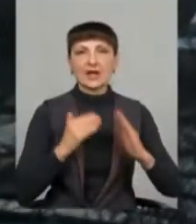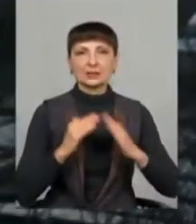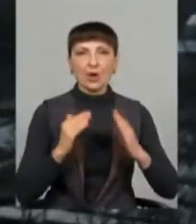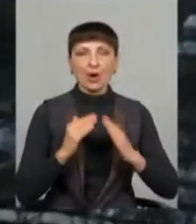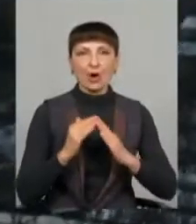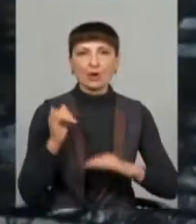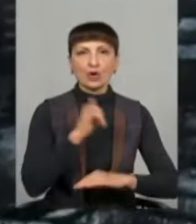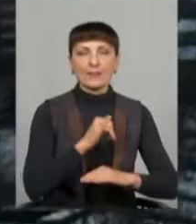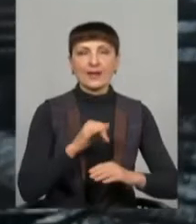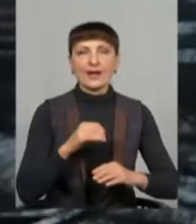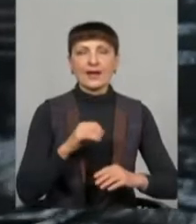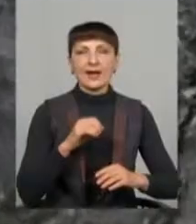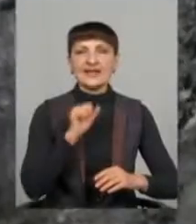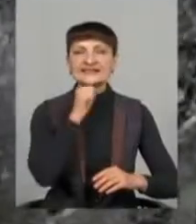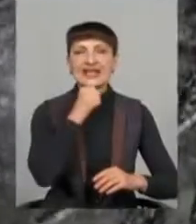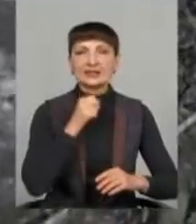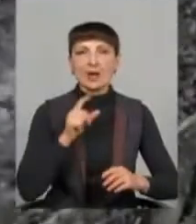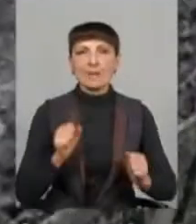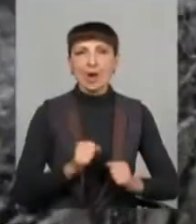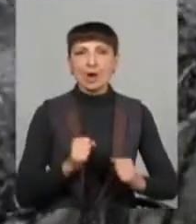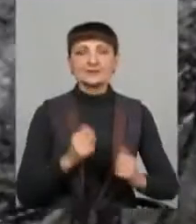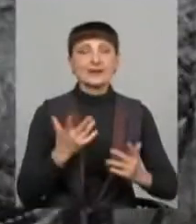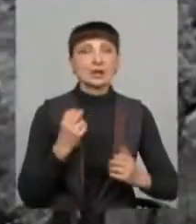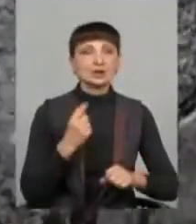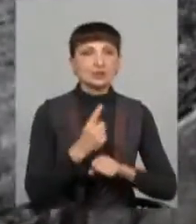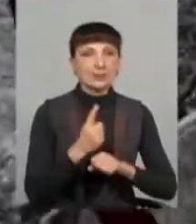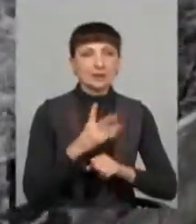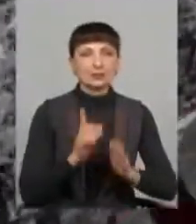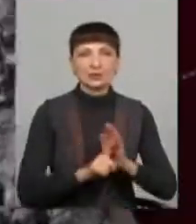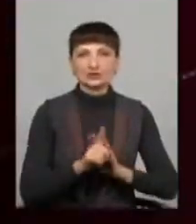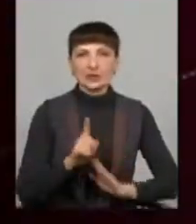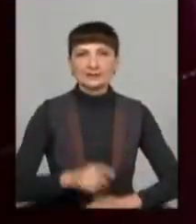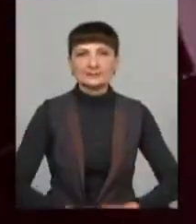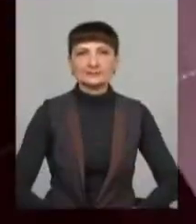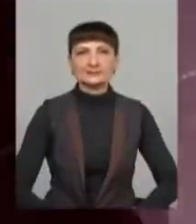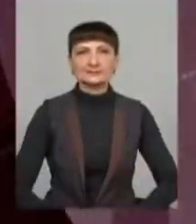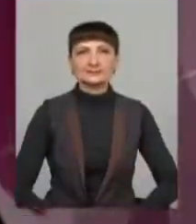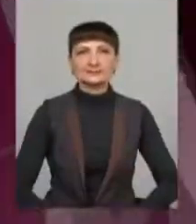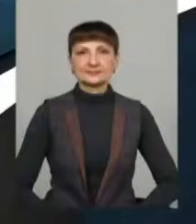главных сказочных новогодних героев. Какие еще ограничения вступят в силу?